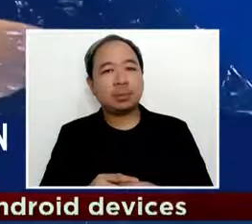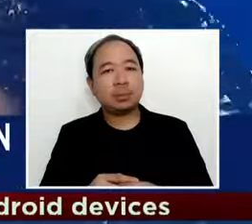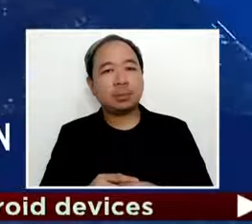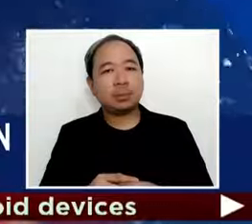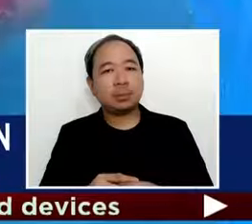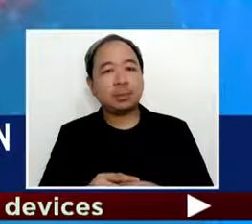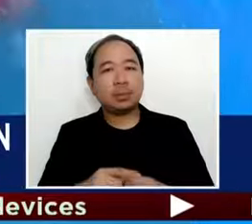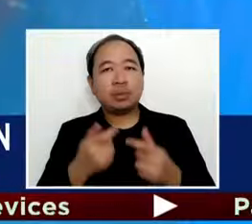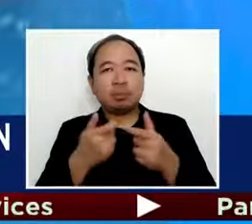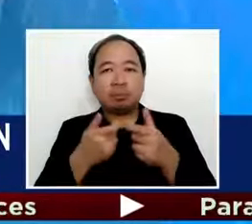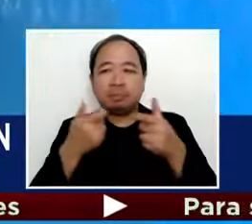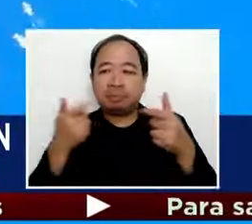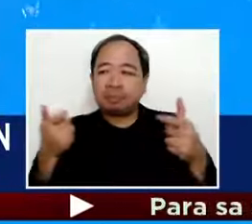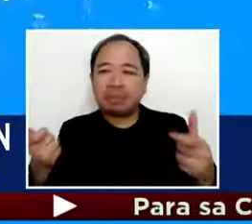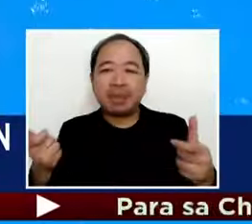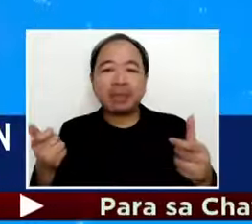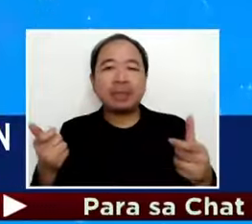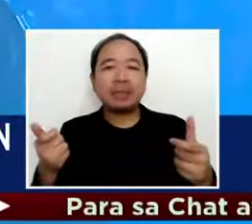Pinakamahaba,